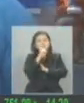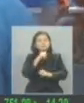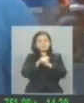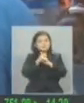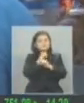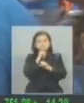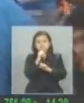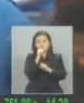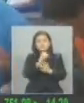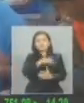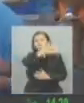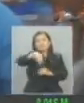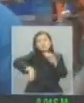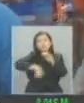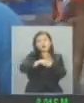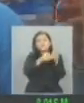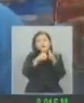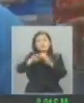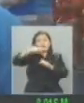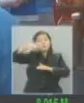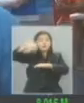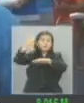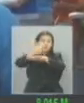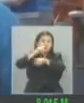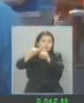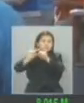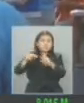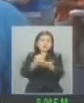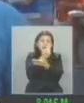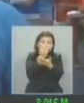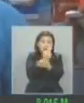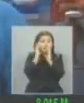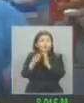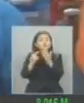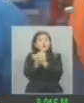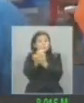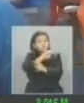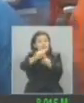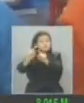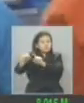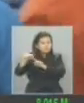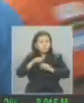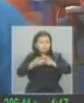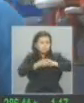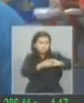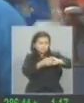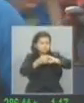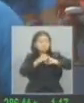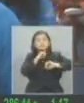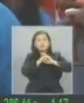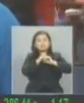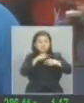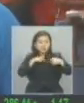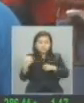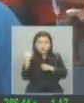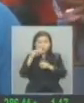ครับทุกคนทุกฝ่ายทั้งผู้ใหญ่ในจังหวัดแล้วก็ชาวราชบุรีทุกๆคนนะครับร่วมใจมาให้กำลังใจนักเ